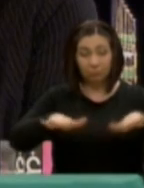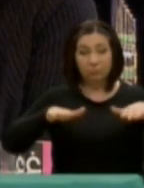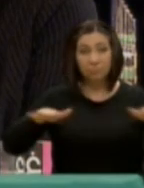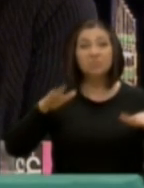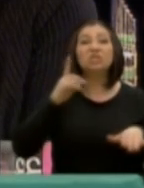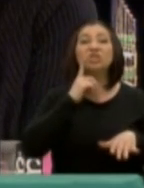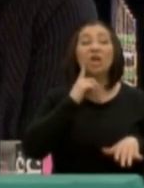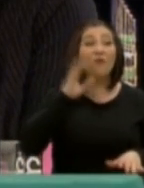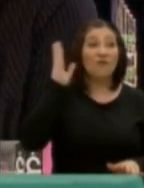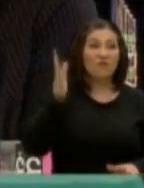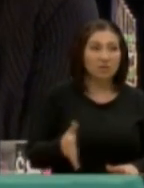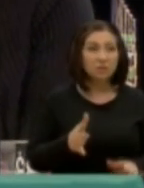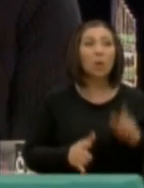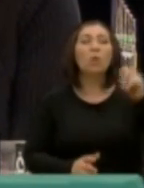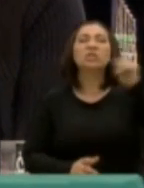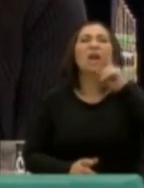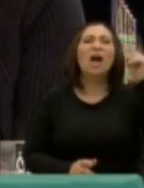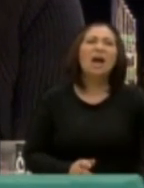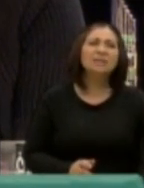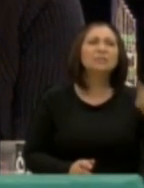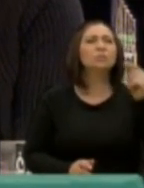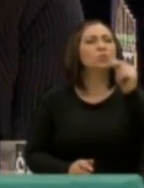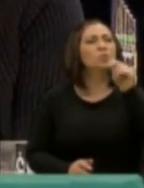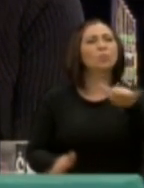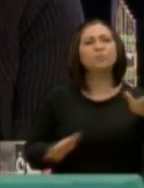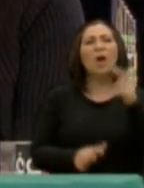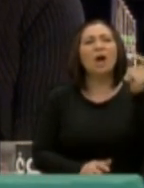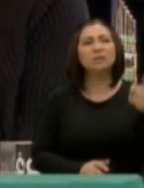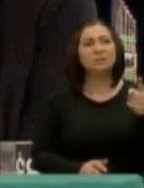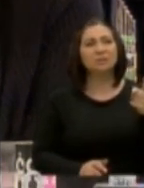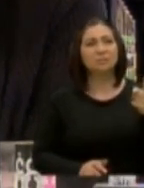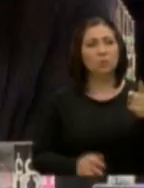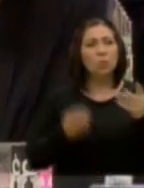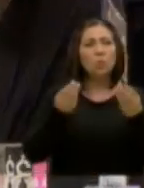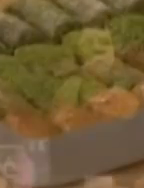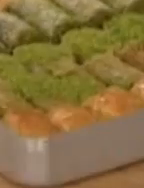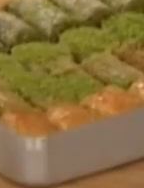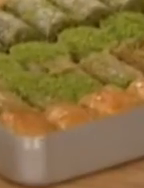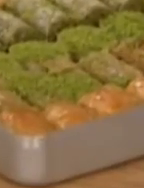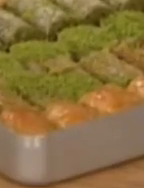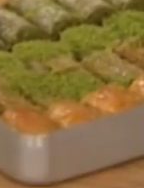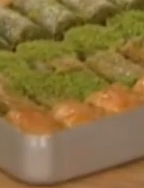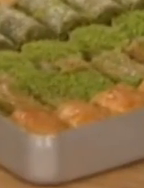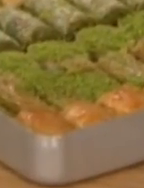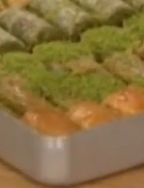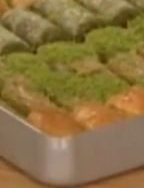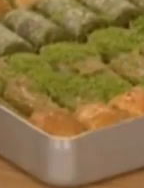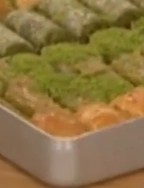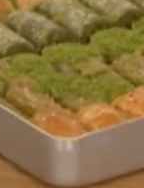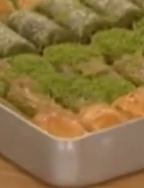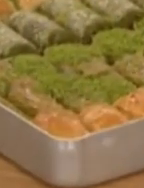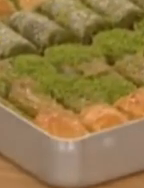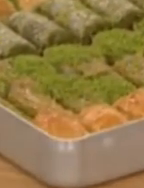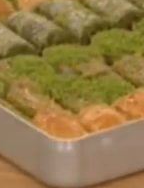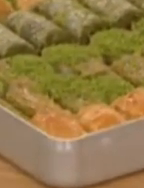de şekeri az, şurupsuz olur. Çok az. Ben onu daha çok seviyorum. Ama bizde de kuru baklava var ona benziyor. Bak şu elinizdeki. Ha, şu. Şekeri az. Evet. Ve